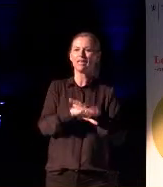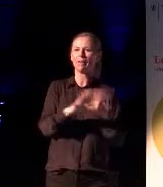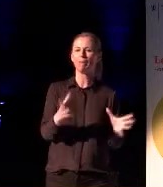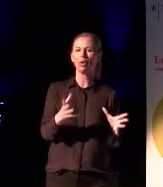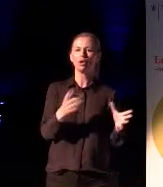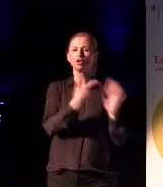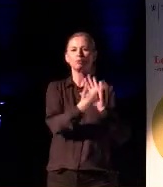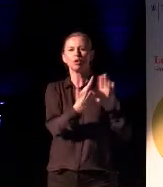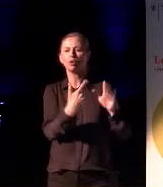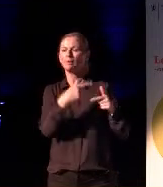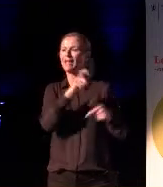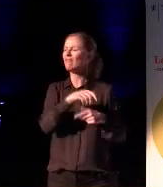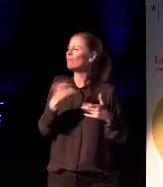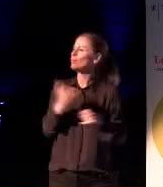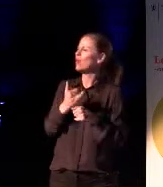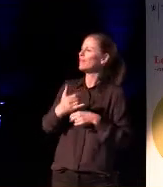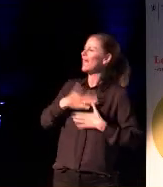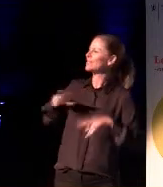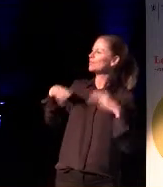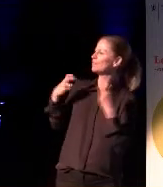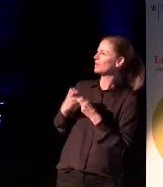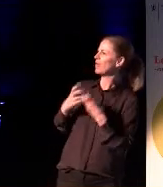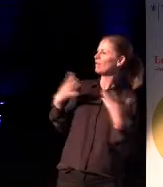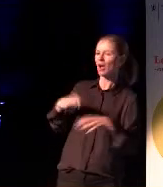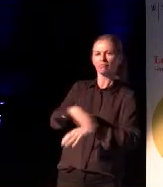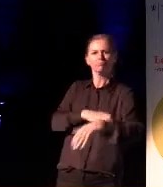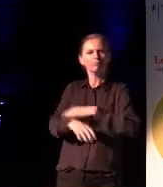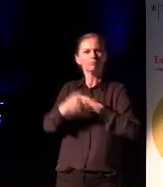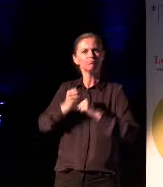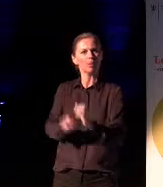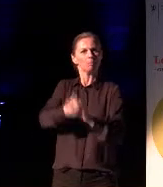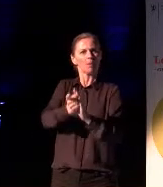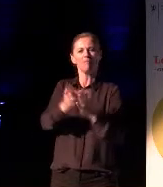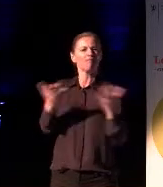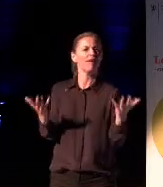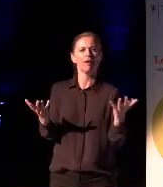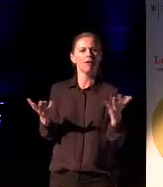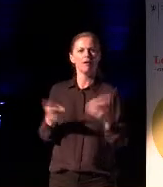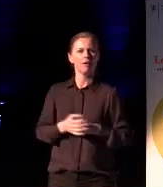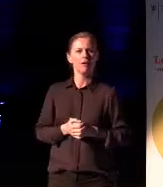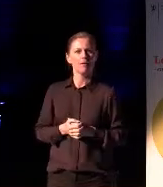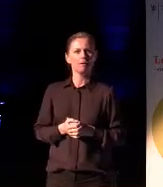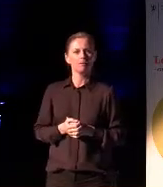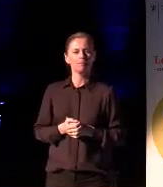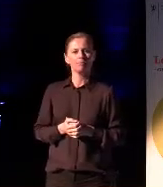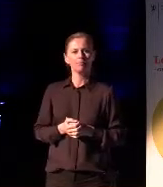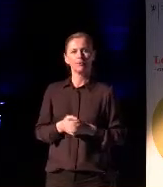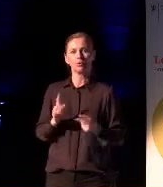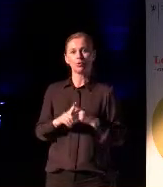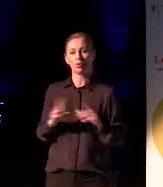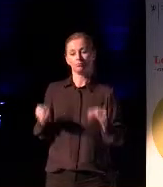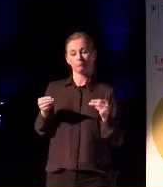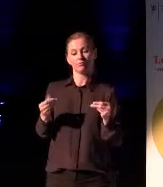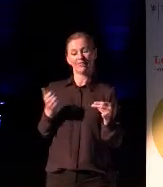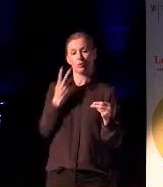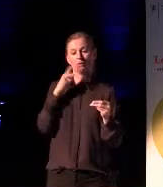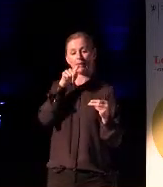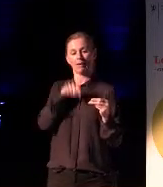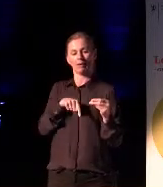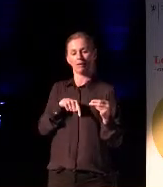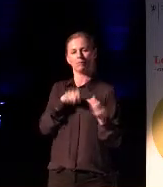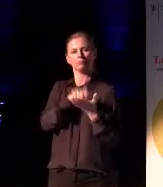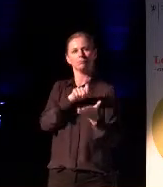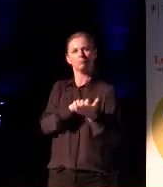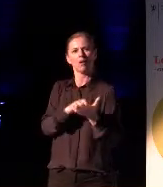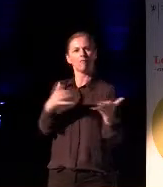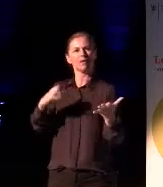var helsekonferansen da? Er det noe vi kan ta tak i og begynne med en gang? Så tilbake til lappen. Skriv ned